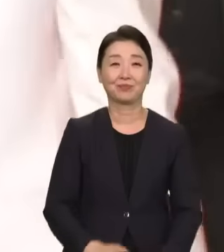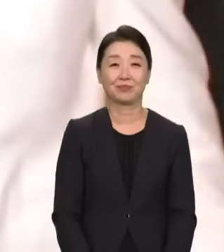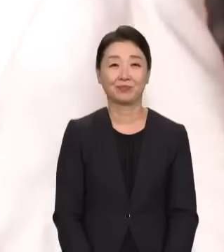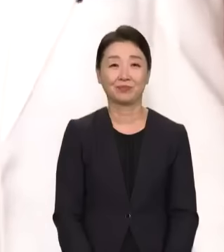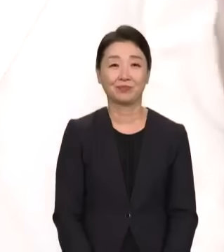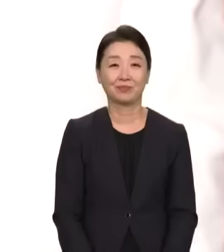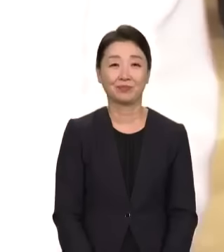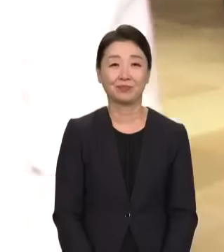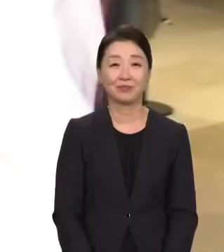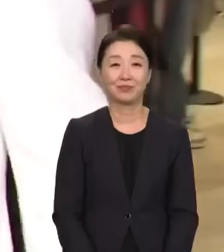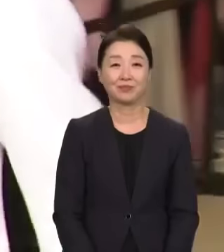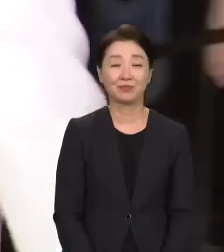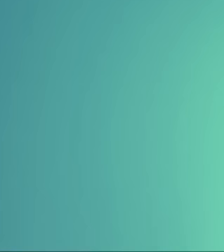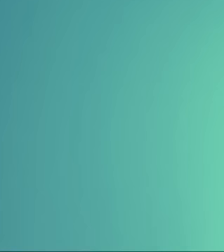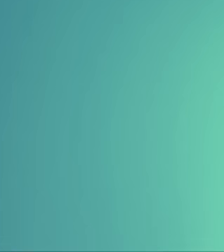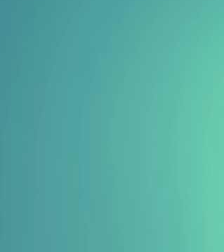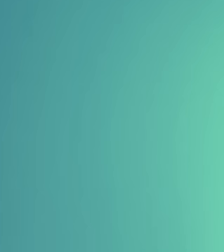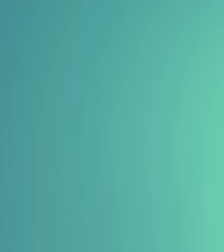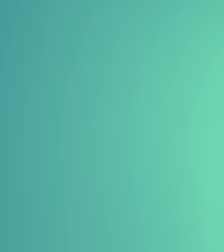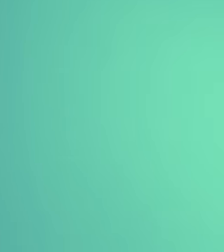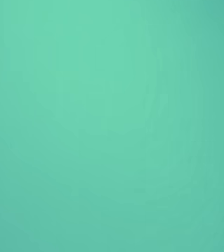오선민입니다.